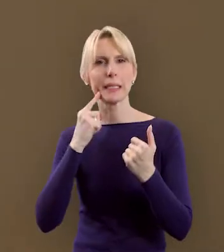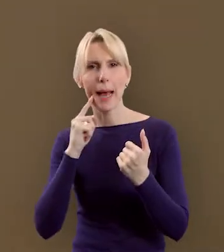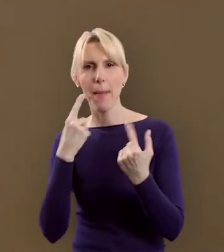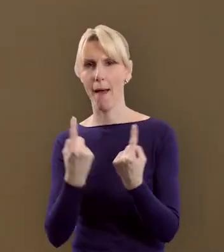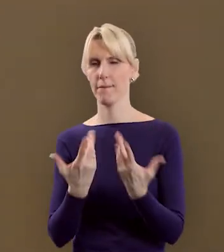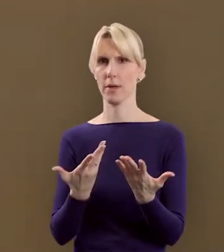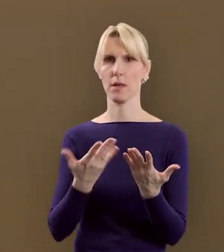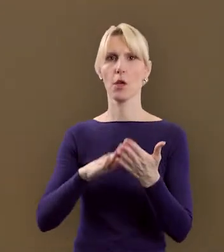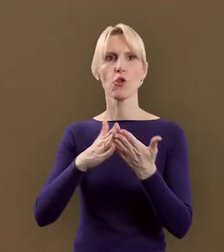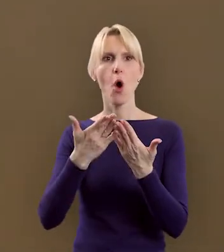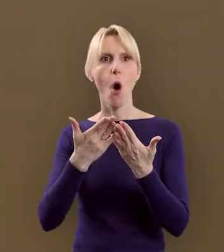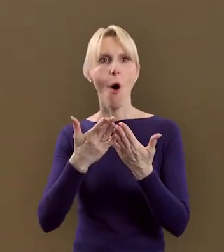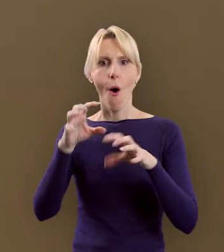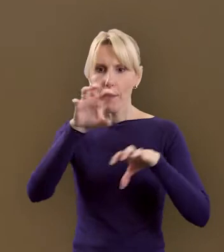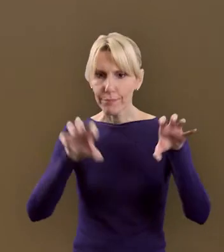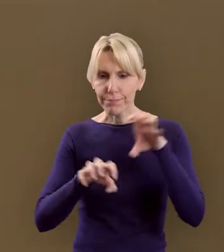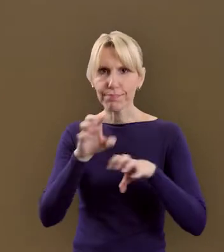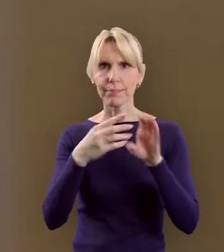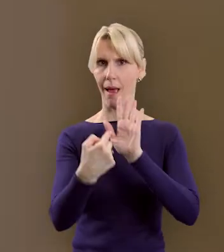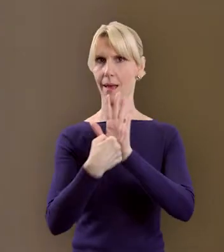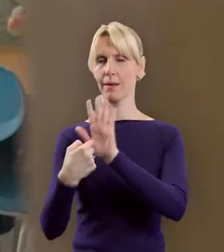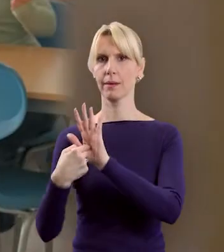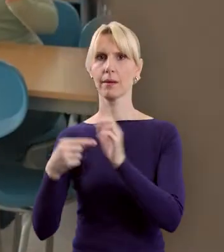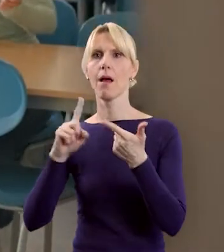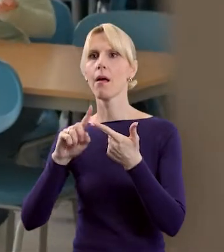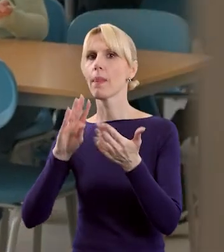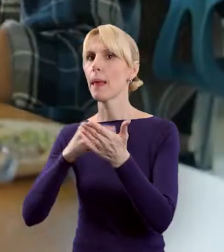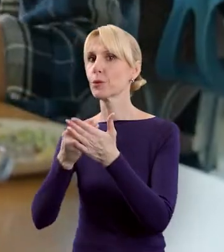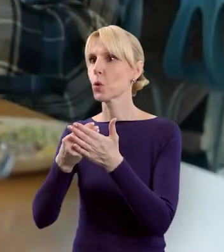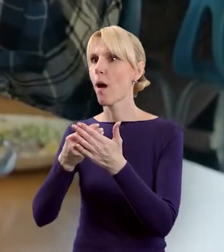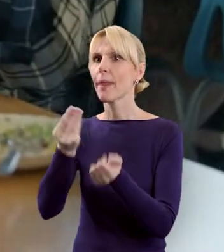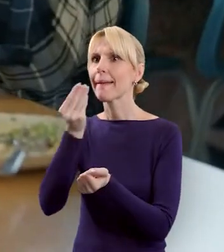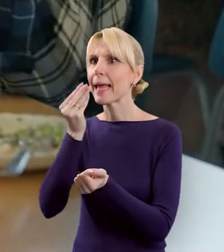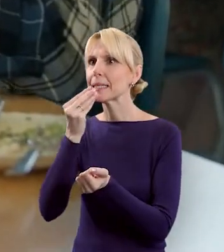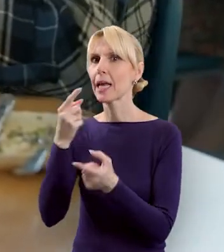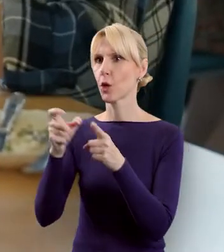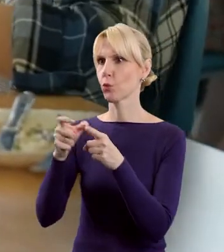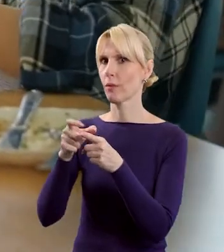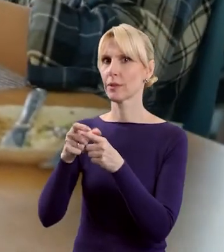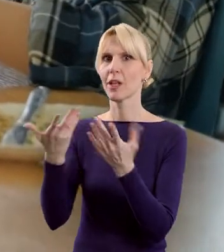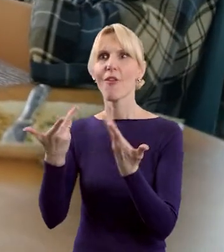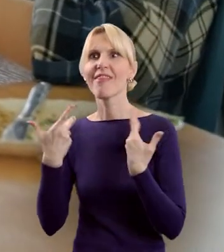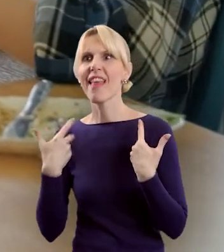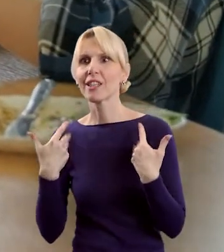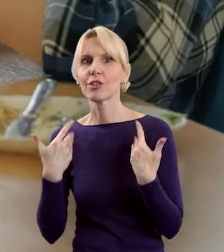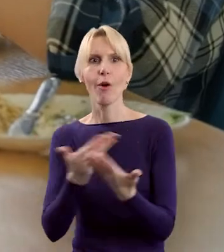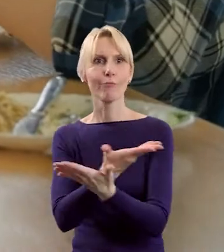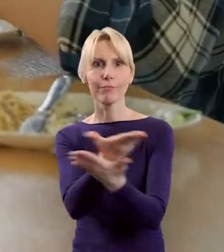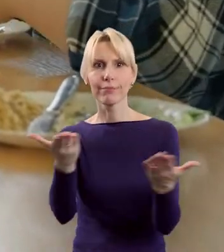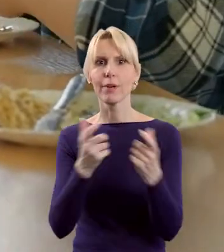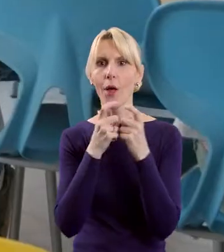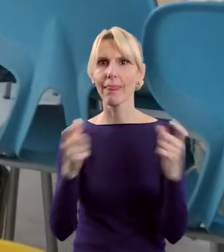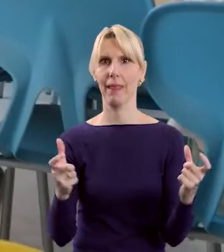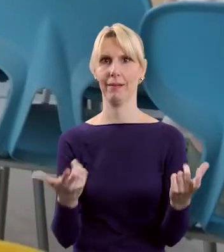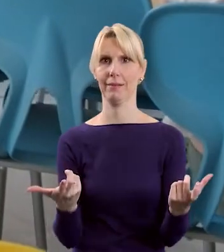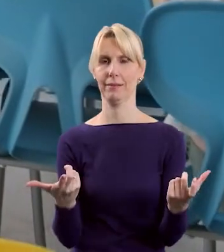zabawki. Jeżeli uczymy słownictwa związanego z jedzeniem, idziemy na stołówkę, czyli na żywo. Jeżeli uczymy słownictwa związanego